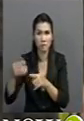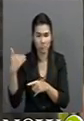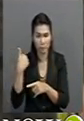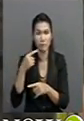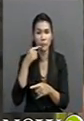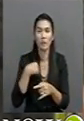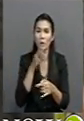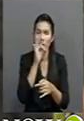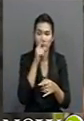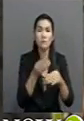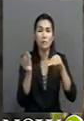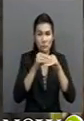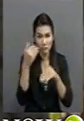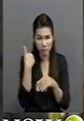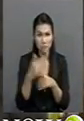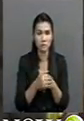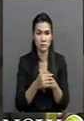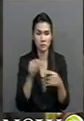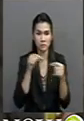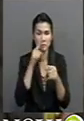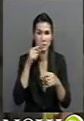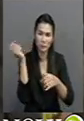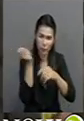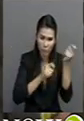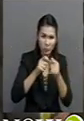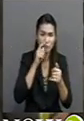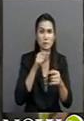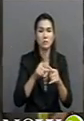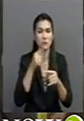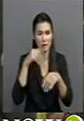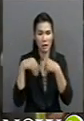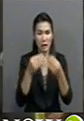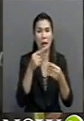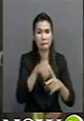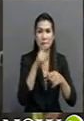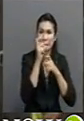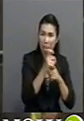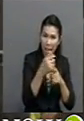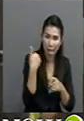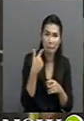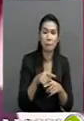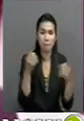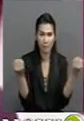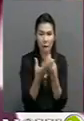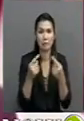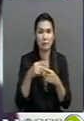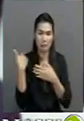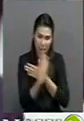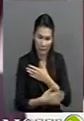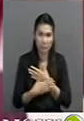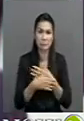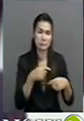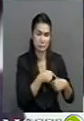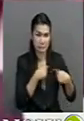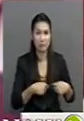การแจ้งข้อหาเพิ่มเติมด้วยนะครับเป็นข้อหาทำร้ายร่างกายผู้อื่นให้ได้รับอันตรายแก่กายแล้วก็จิตใจกระทั่ง